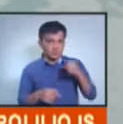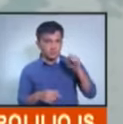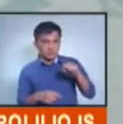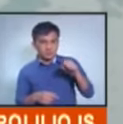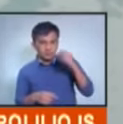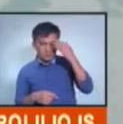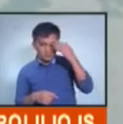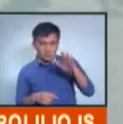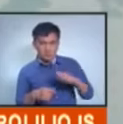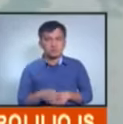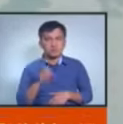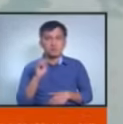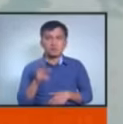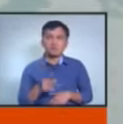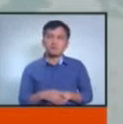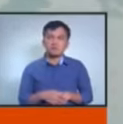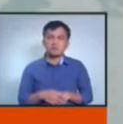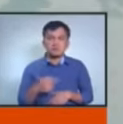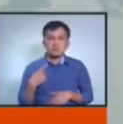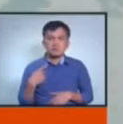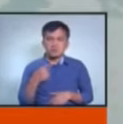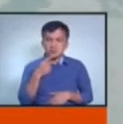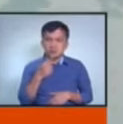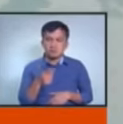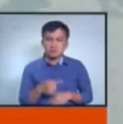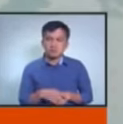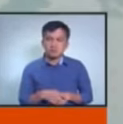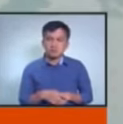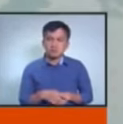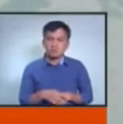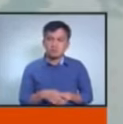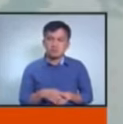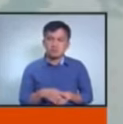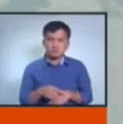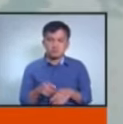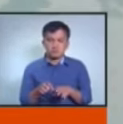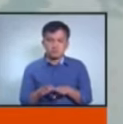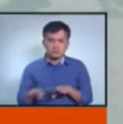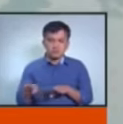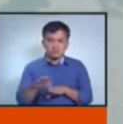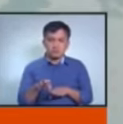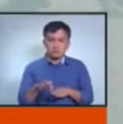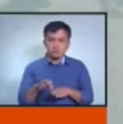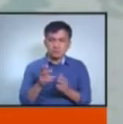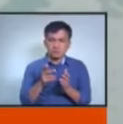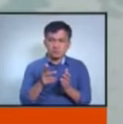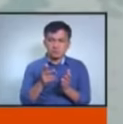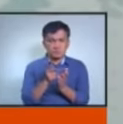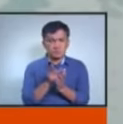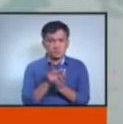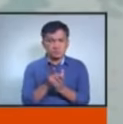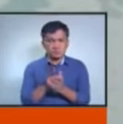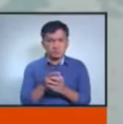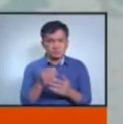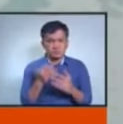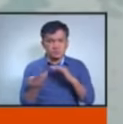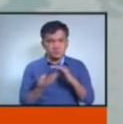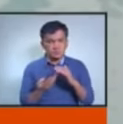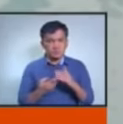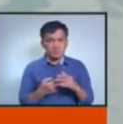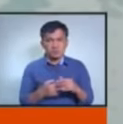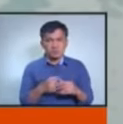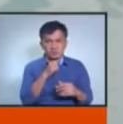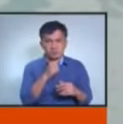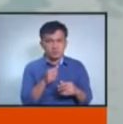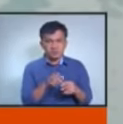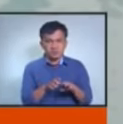talaga kilala siya kung sino siya. Meron siyang sinasabi na agawan niyo raw siya ng parking at customer daw siya. Anong ibig niya sabihin doon? Hindi po